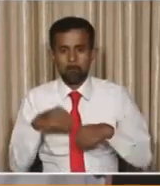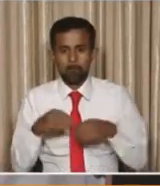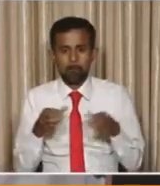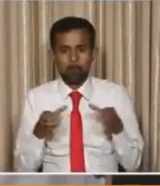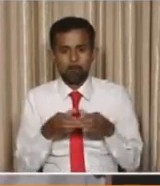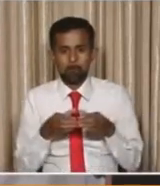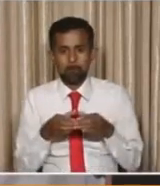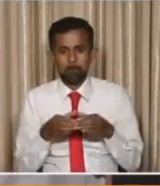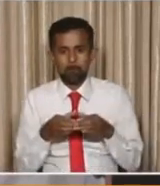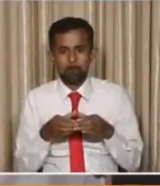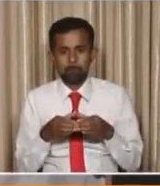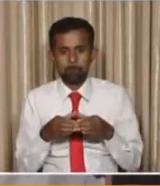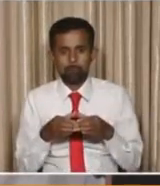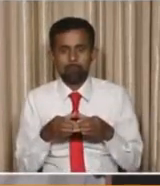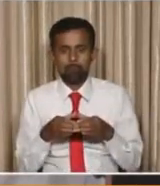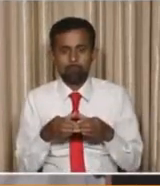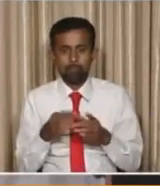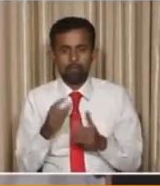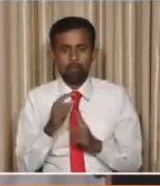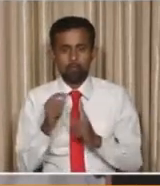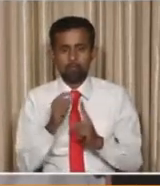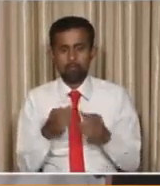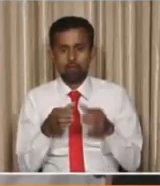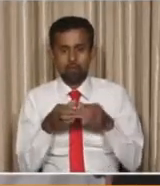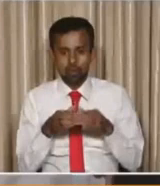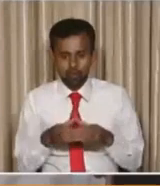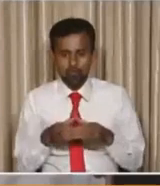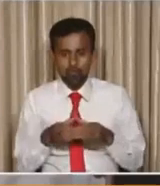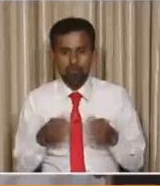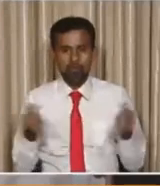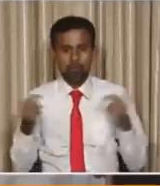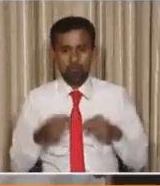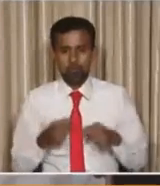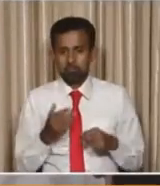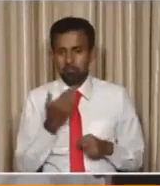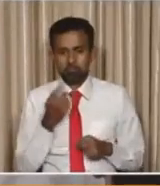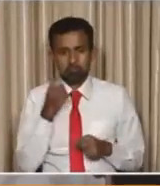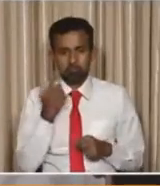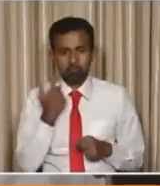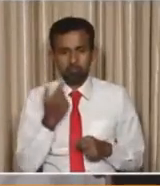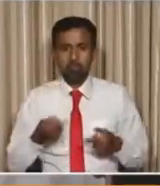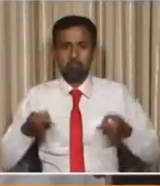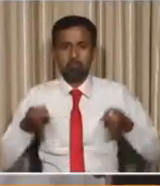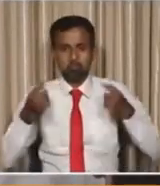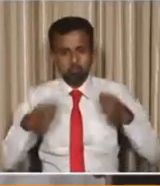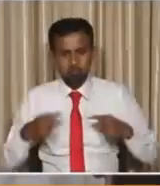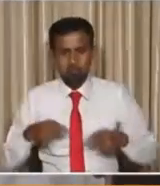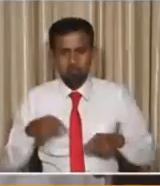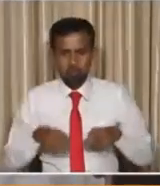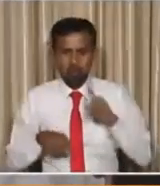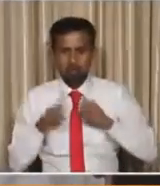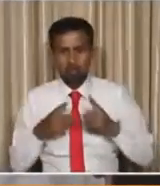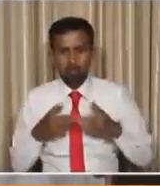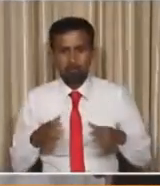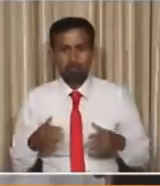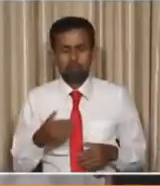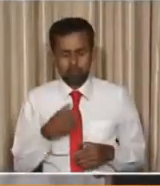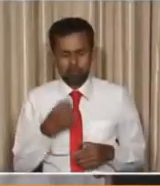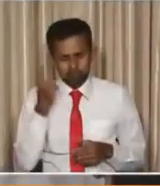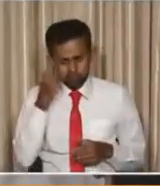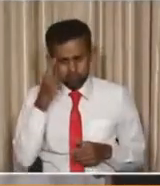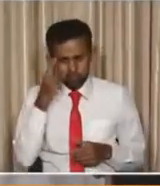පක්ෂයක පාර්ලිමේන්තු කණ්ඩායමක රැස් වෙන්න පුළුවන් කියලා. ඊට පස්සේ මේ ගැන මෙහෙ කතා කළද මේකෙන් මට මතක